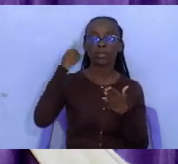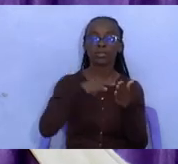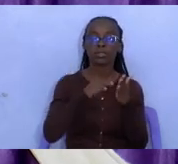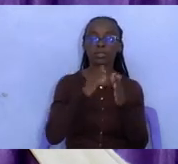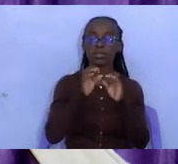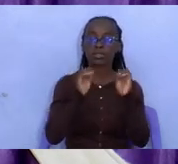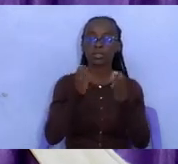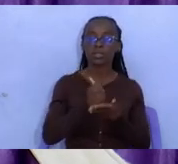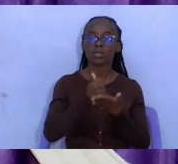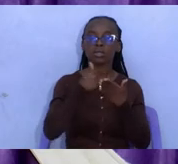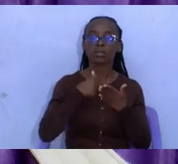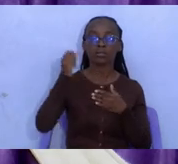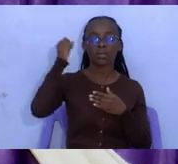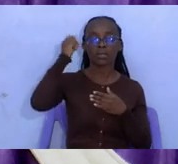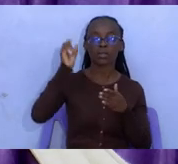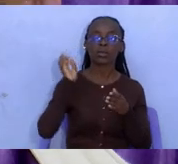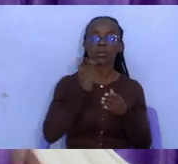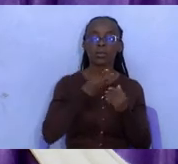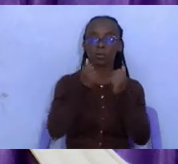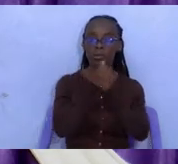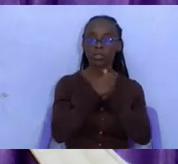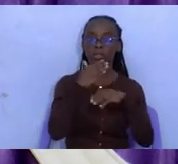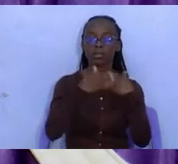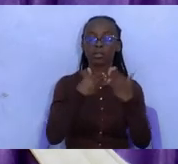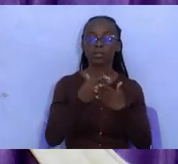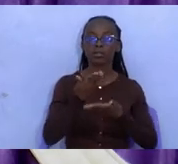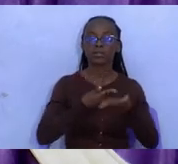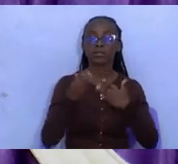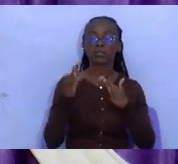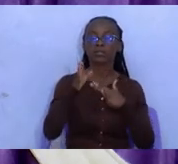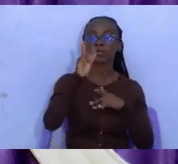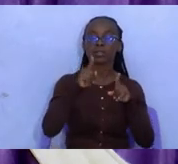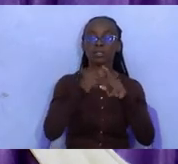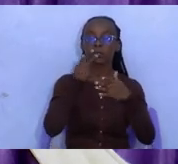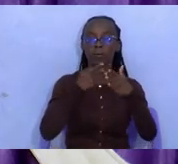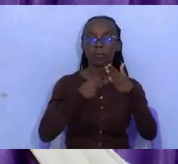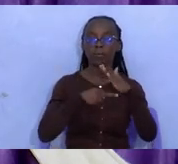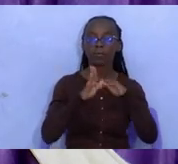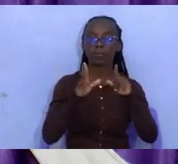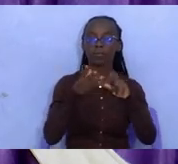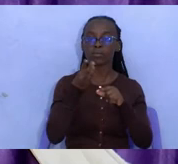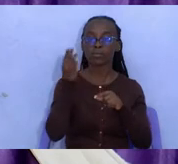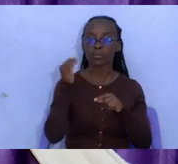Nisaidie kuelewa. Tunapenda watumishi wa Mungu wote na tunawaheshimu sana.